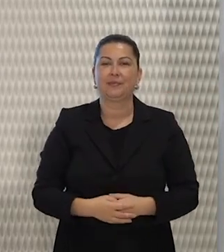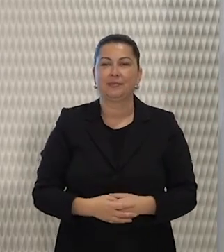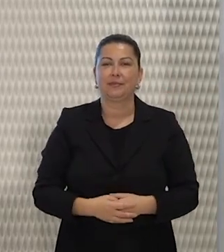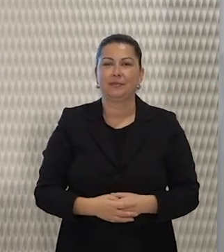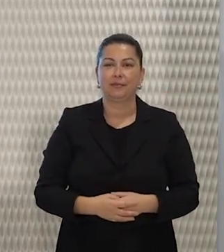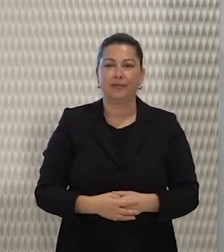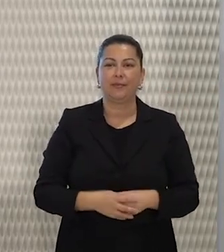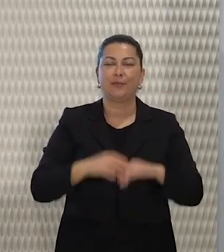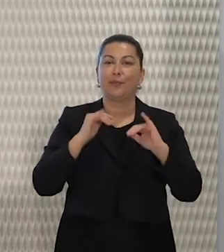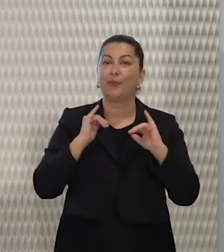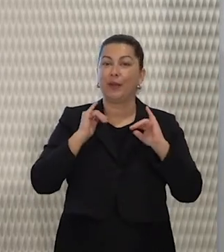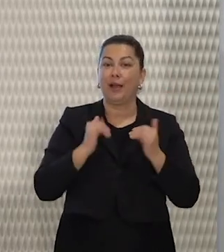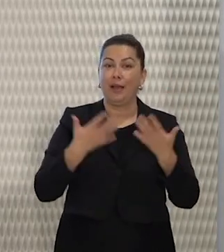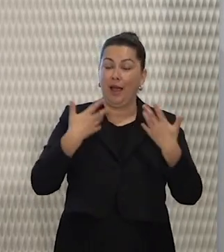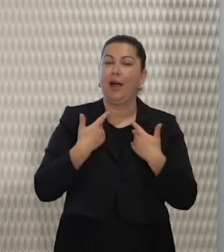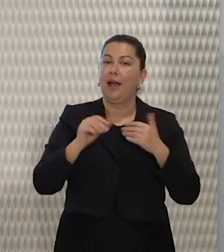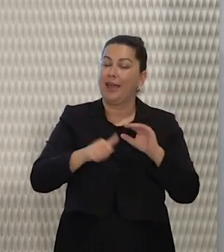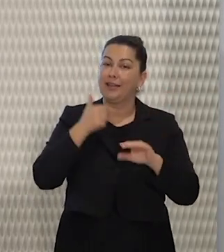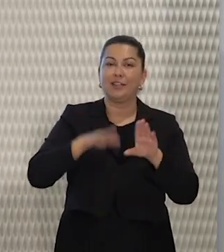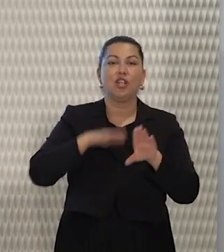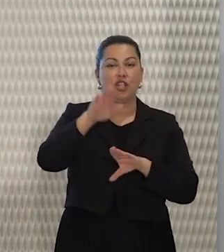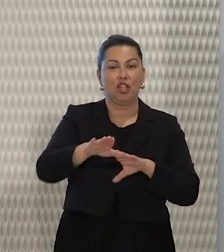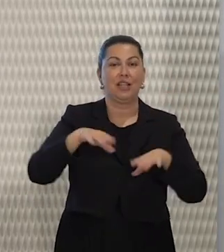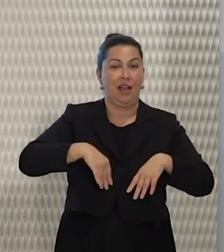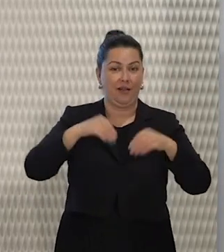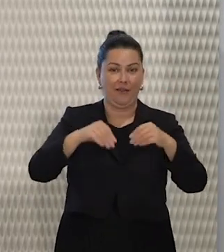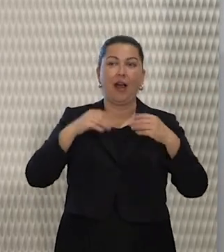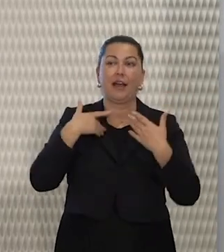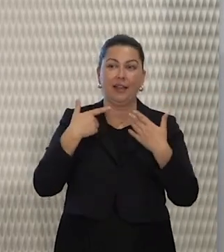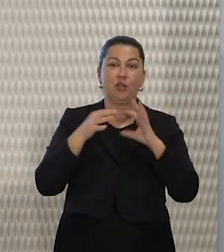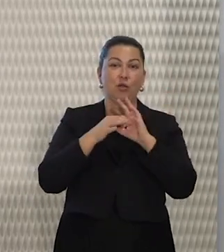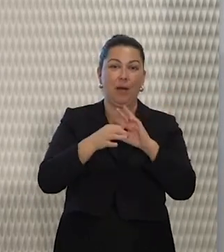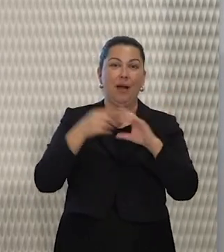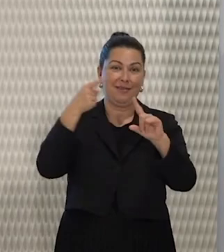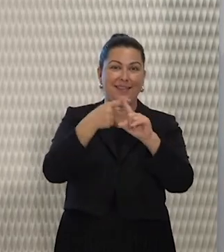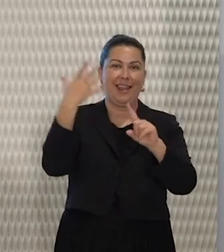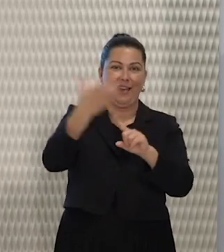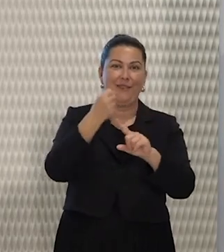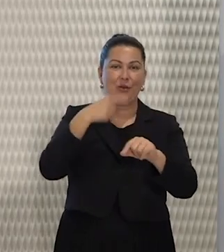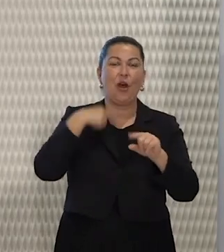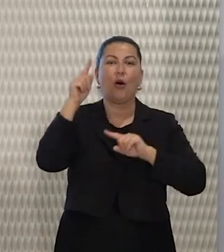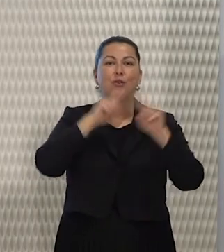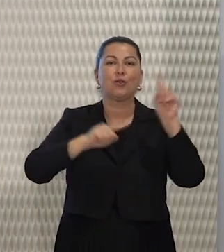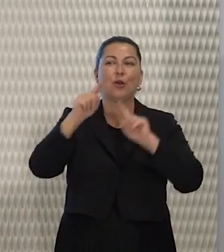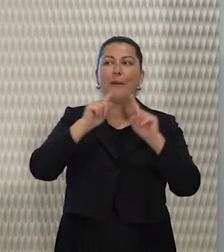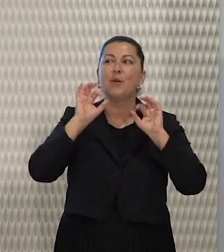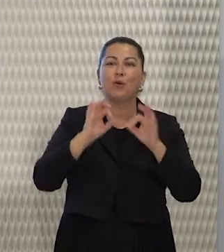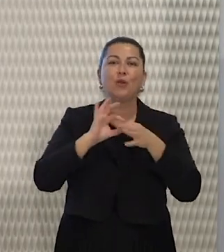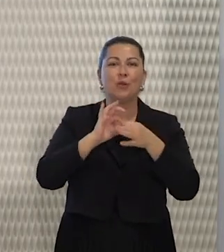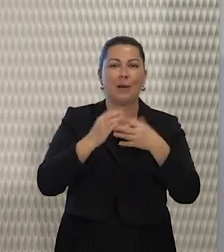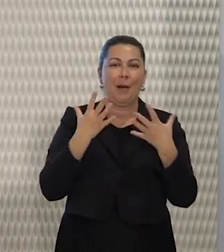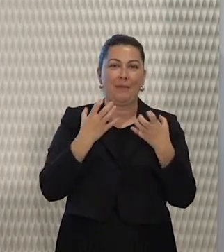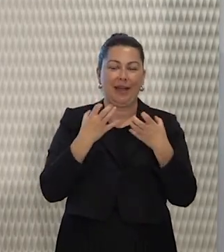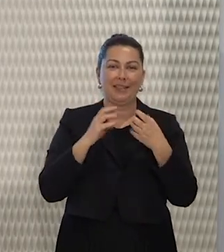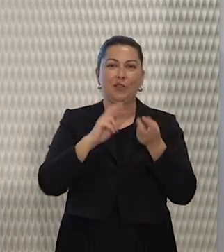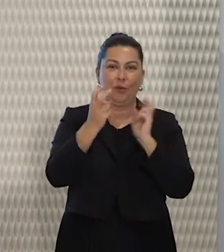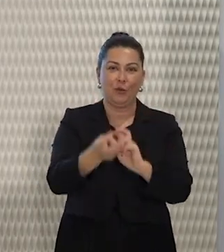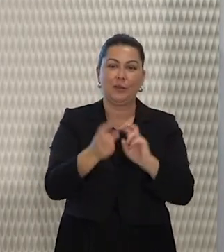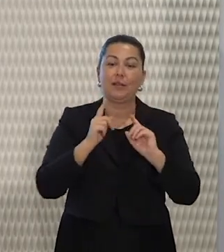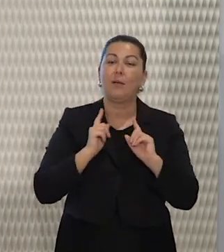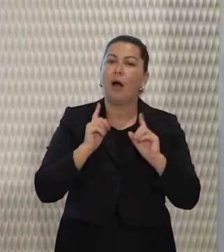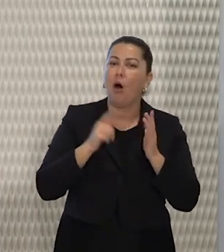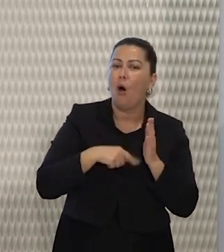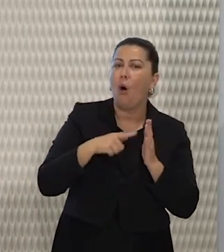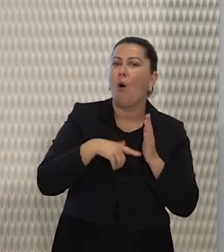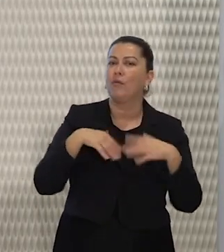Tun und anfangen ist auf jeden Fall der erste Schritt zum Erfolg, um auch dann die Träume gut in die Praxis einzusetzen. Aber oftmals, wenn man